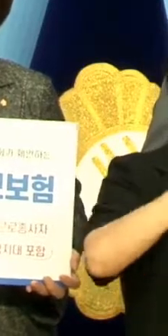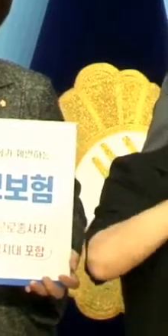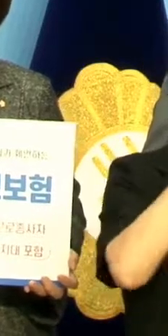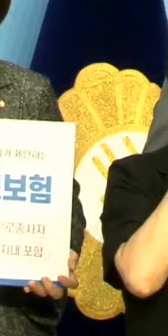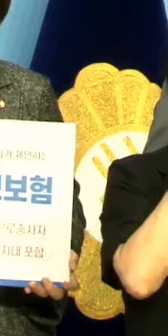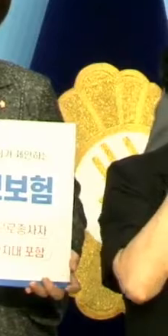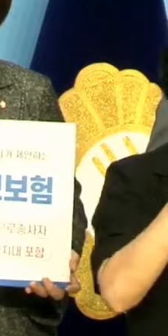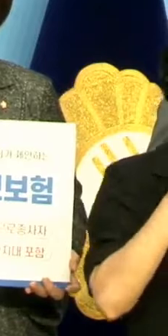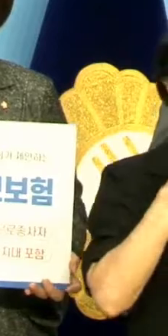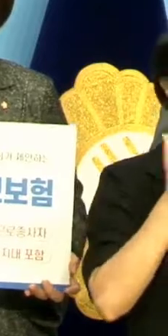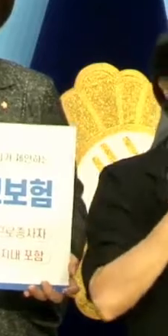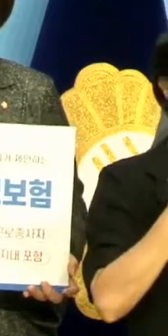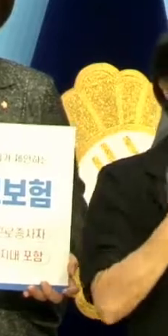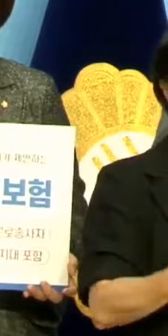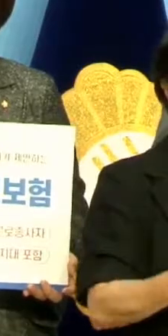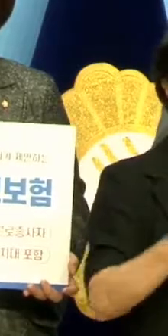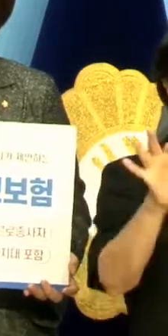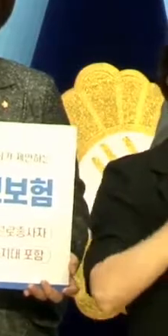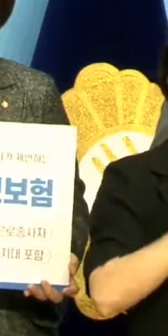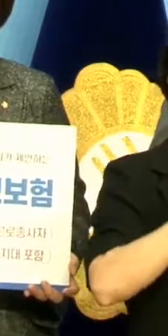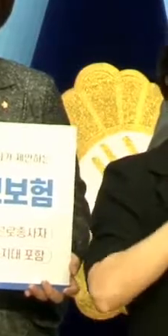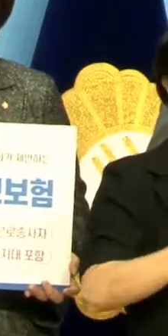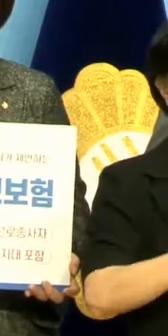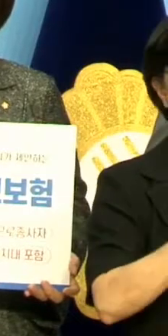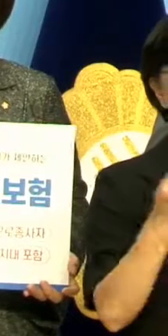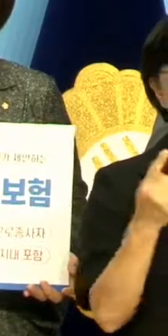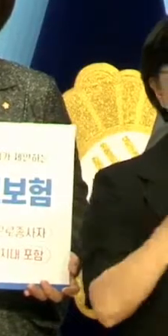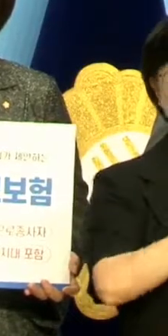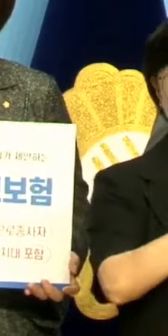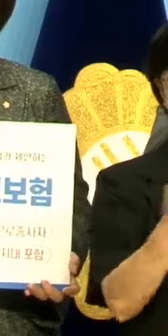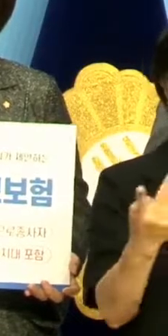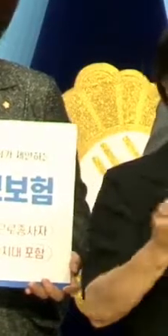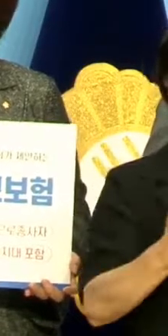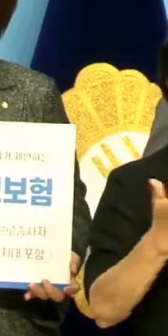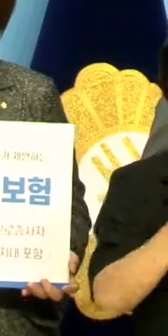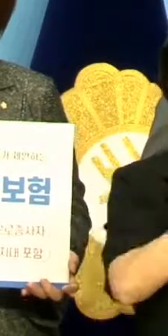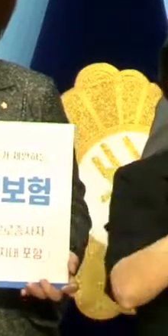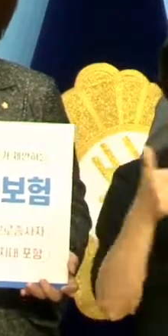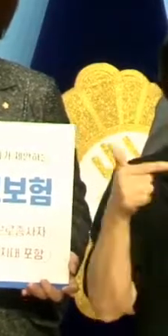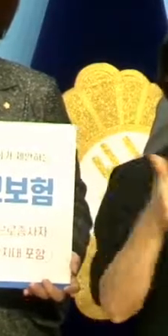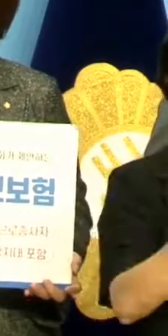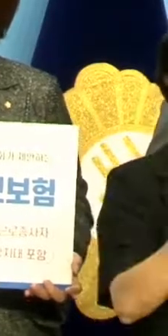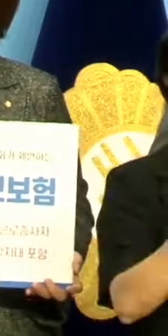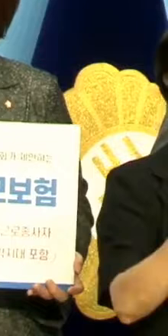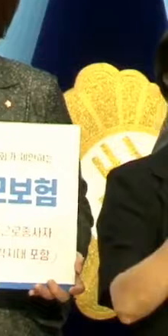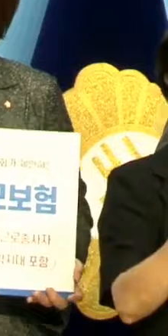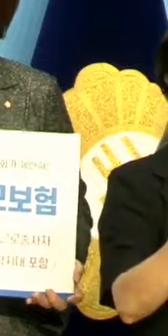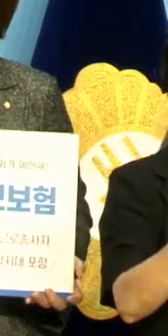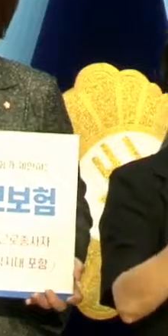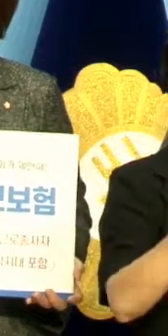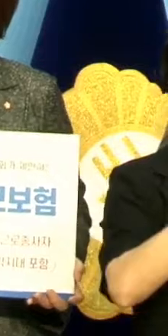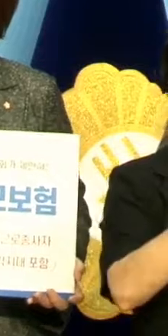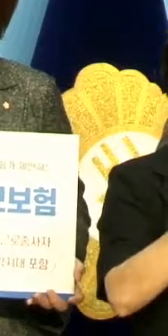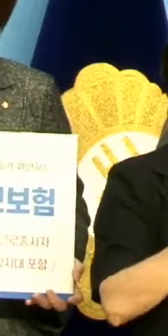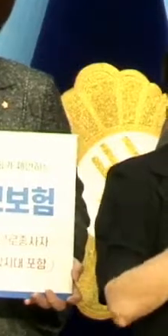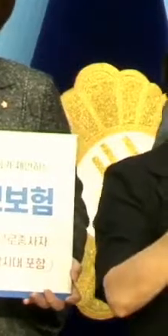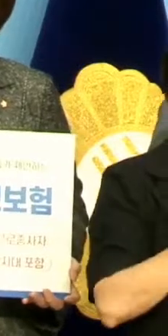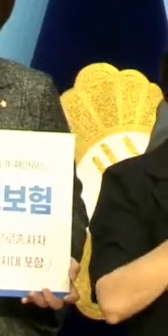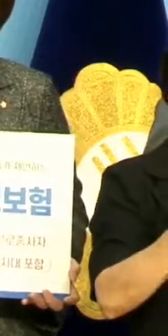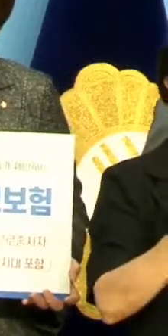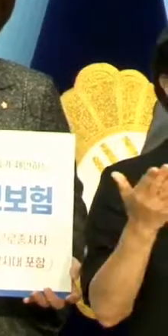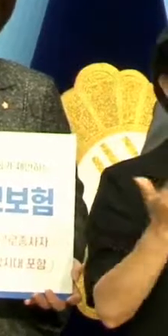육아휴직 급여를 세실 하고 잔 8은 근로자의 경우 노동시간 단축 및 위원 텔 엮음 무 2층 시작된 노동시장